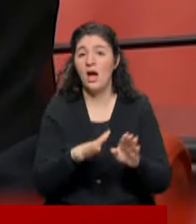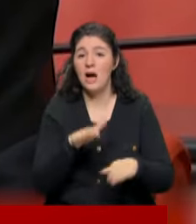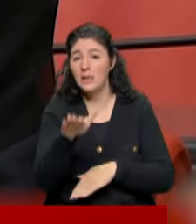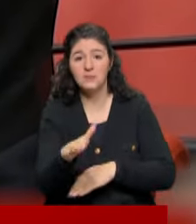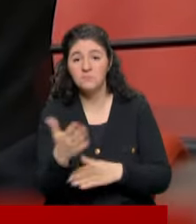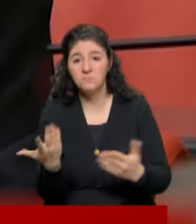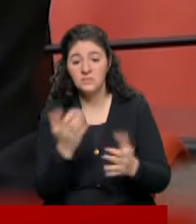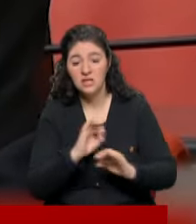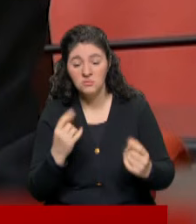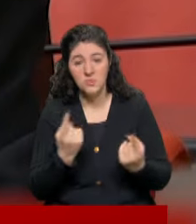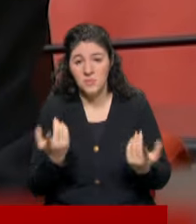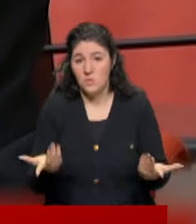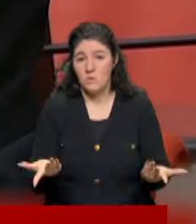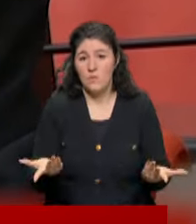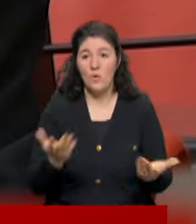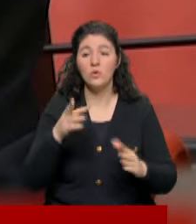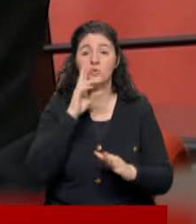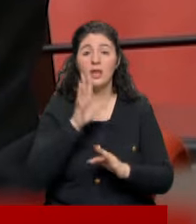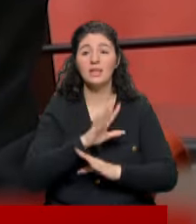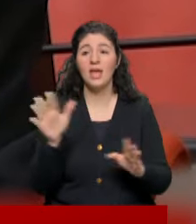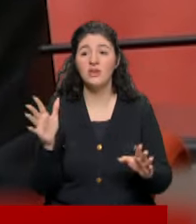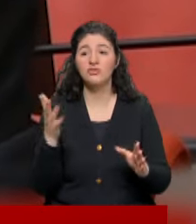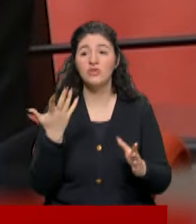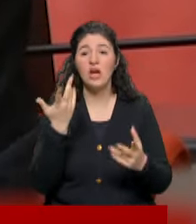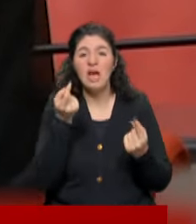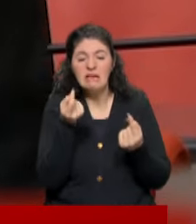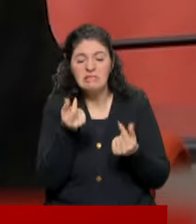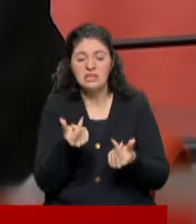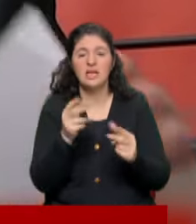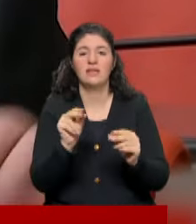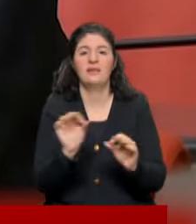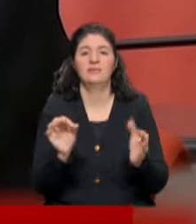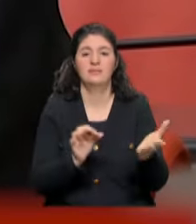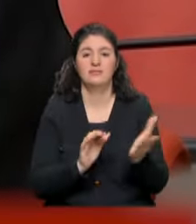attığı somut adımlar son derece kısıtlı ve yetersizdir.